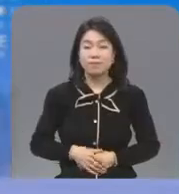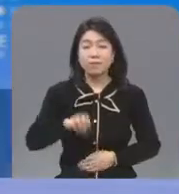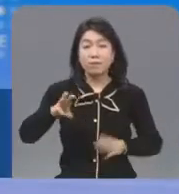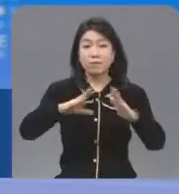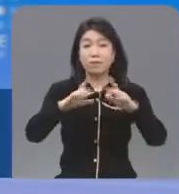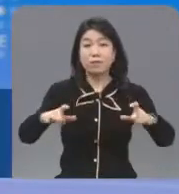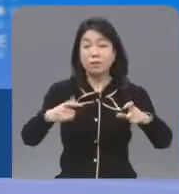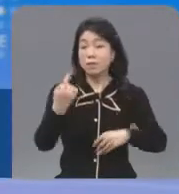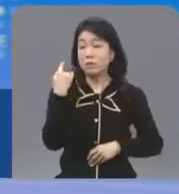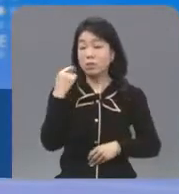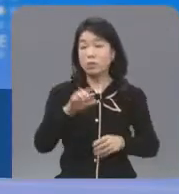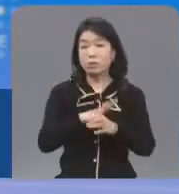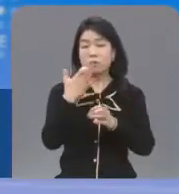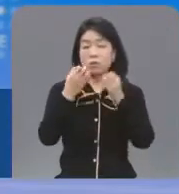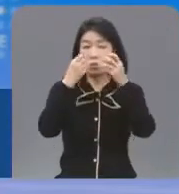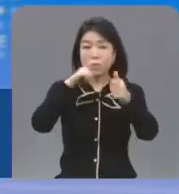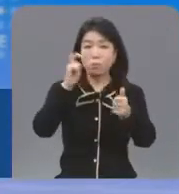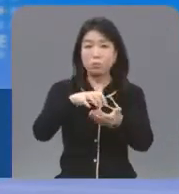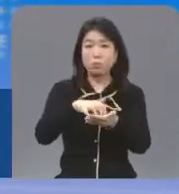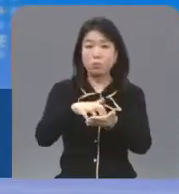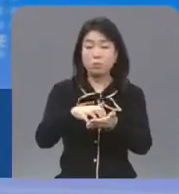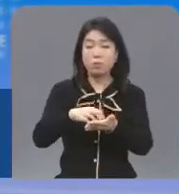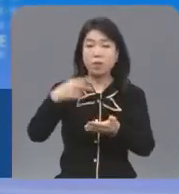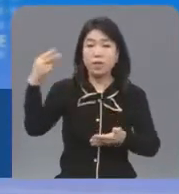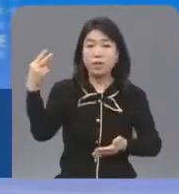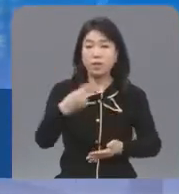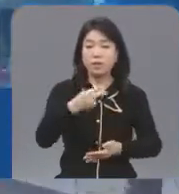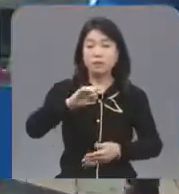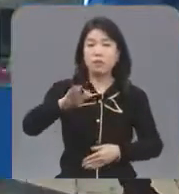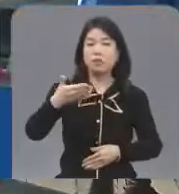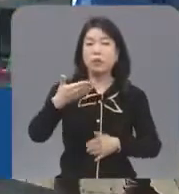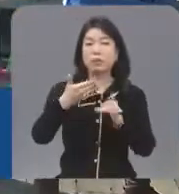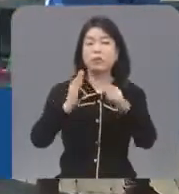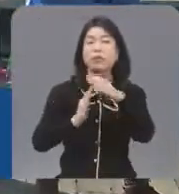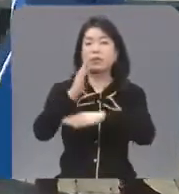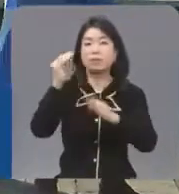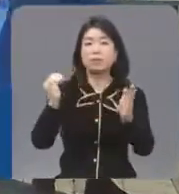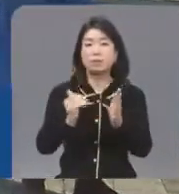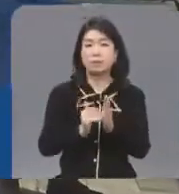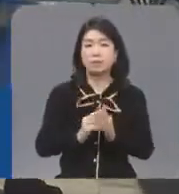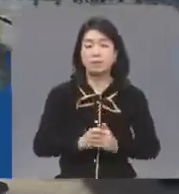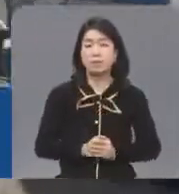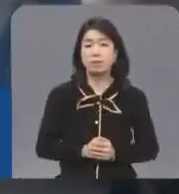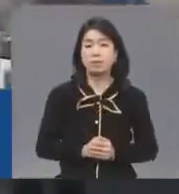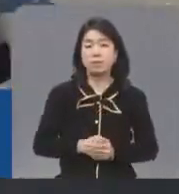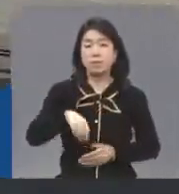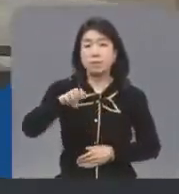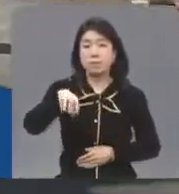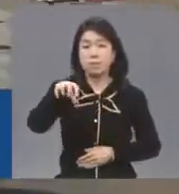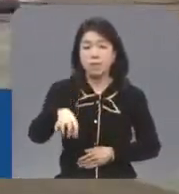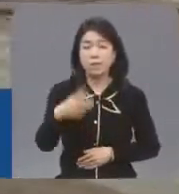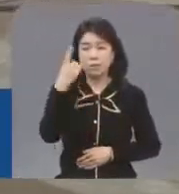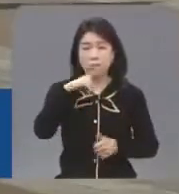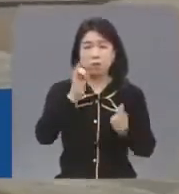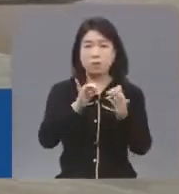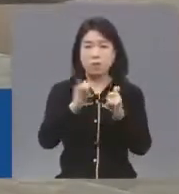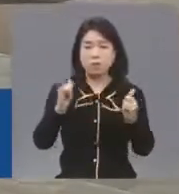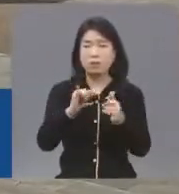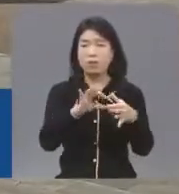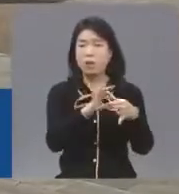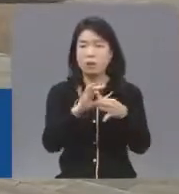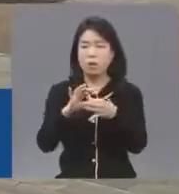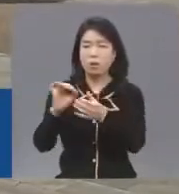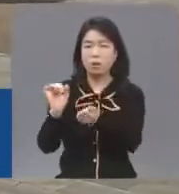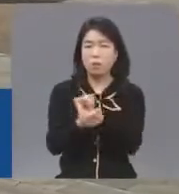광주 전남에서 어제 코로나19 신규 확진자가 2,900명이 넘게 나왔습니다. 광주에서는 기존 확진자와